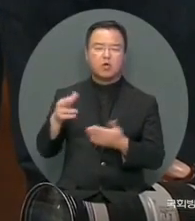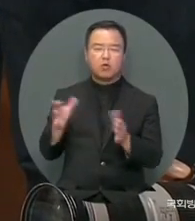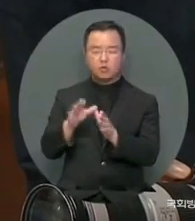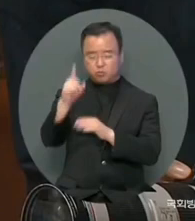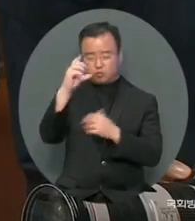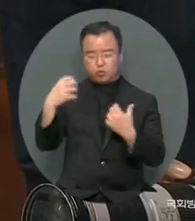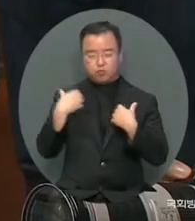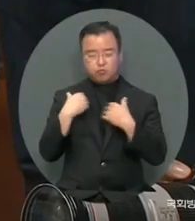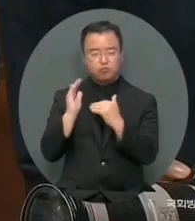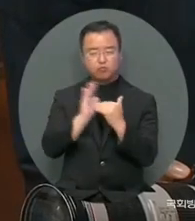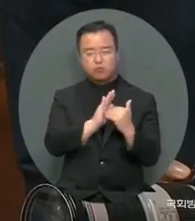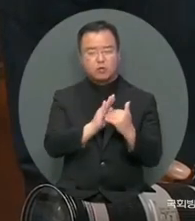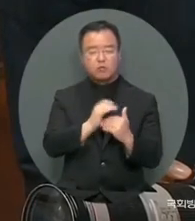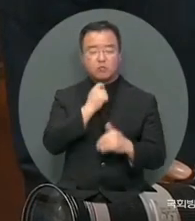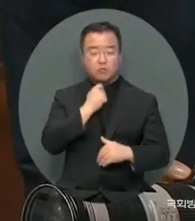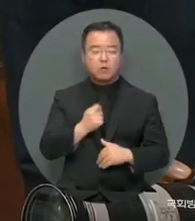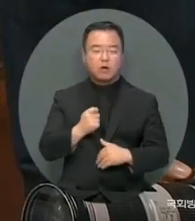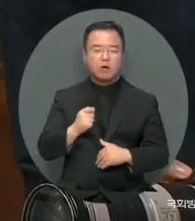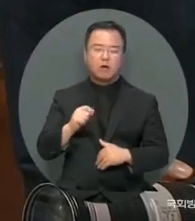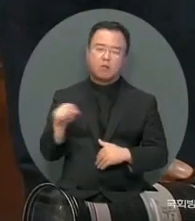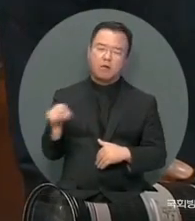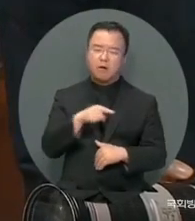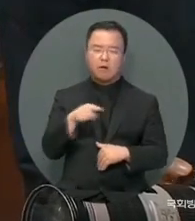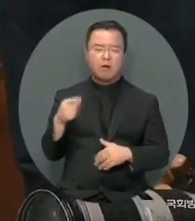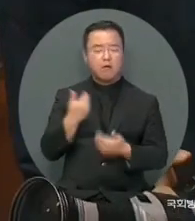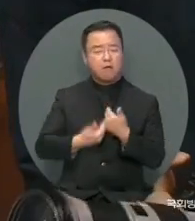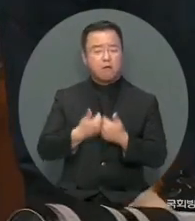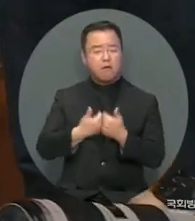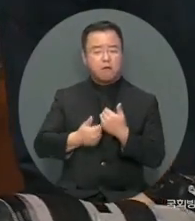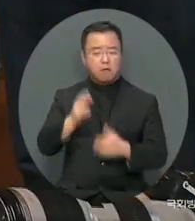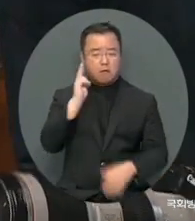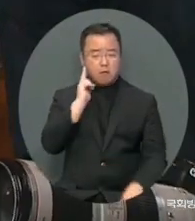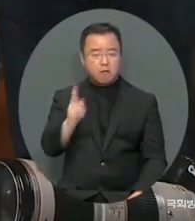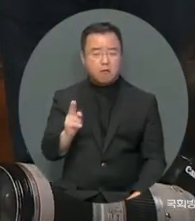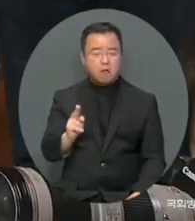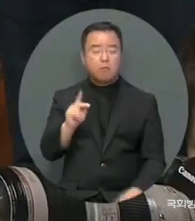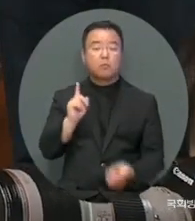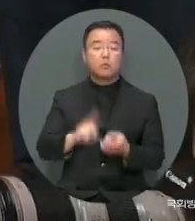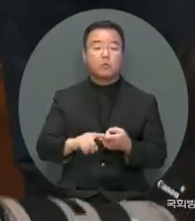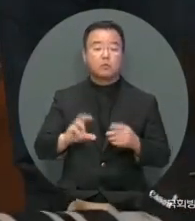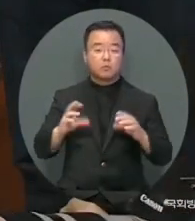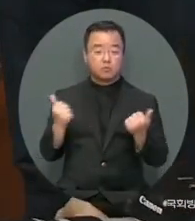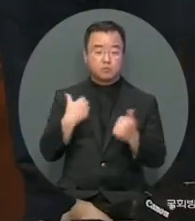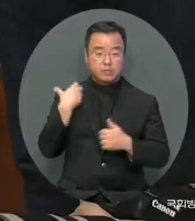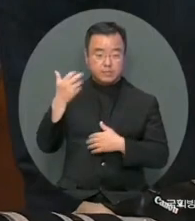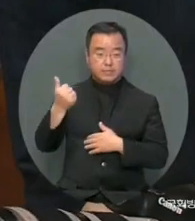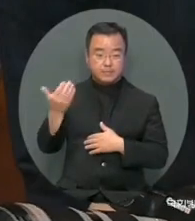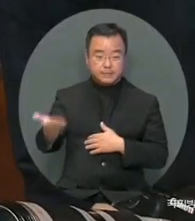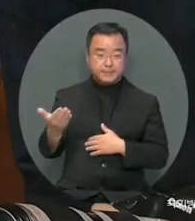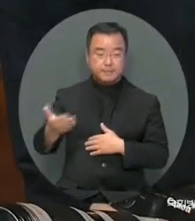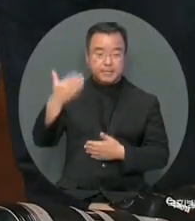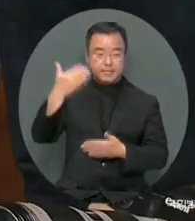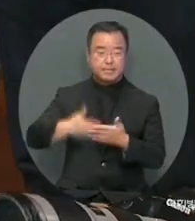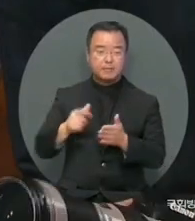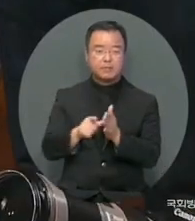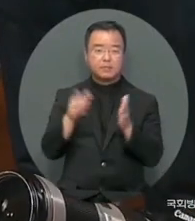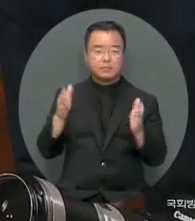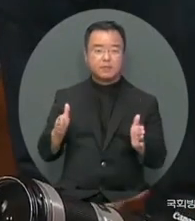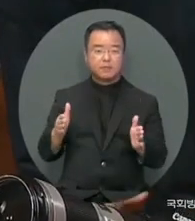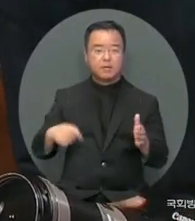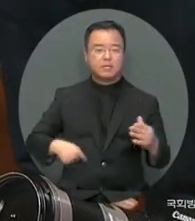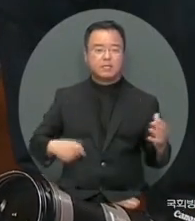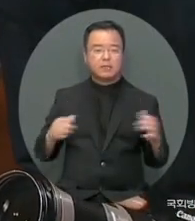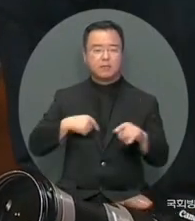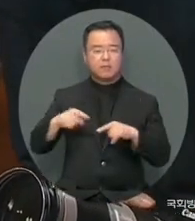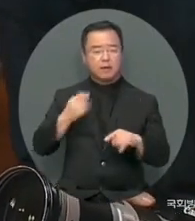있으며 여야 갈등 국면이 좀 심화하고 있는 상황인데요. 이에 대해 의장님께서 남은 임기 동안 여야 협치를 좀 이끌어내실